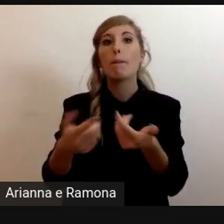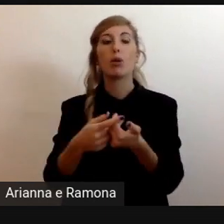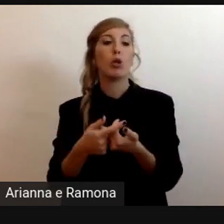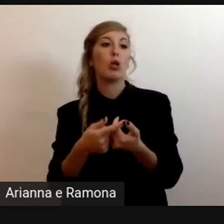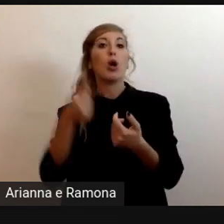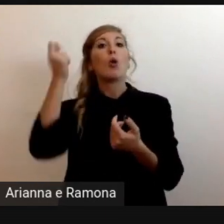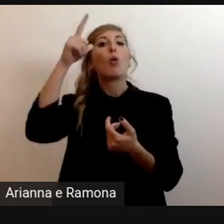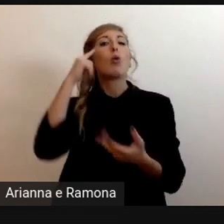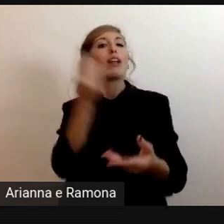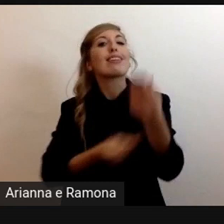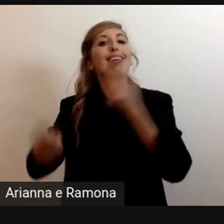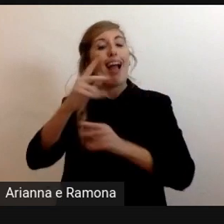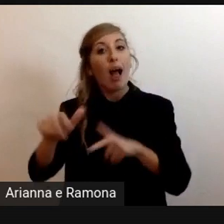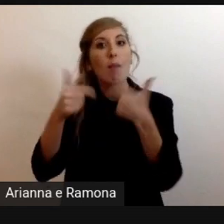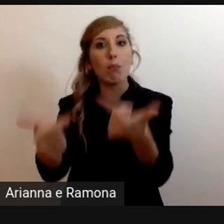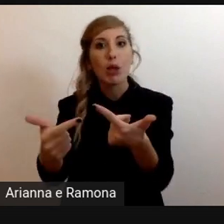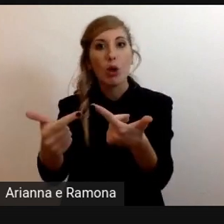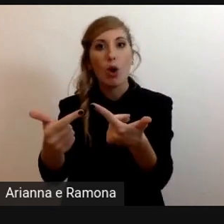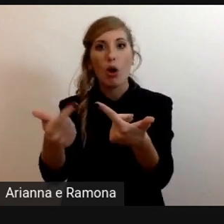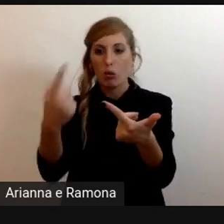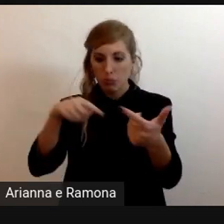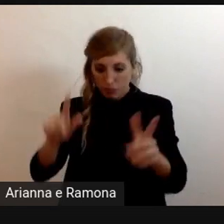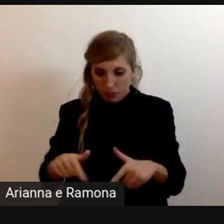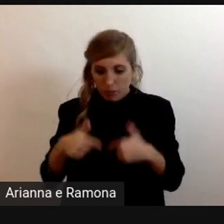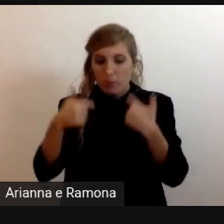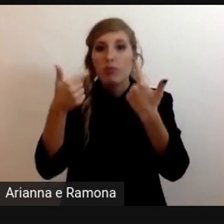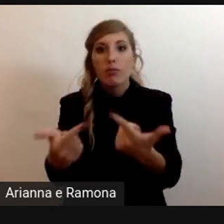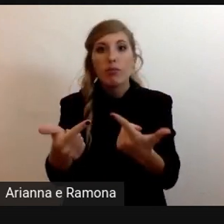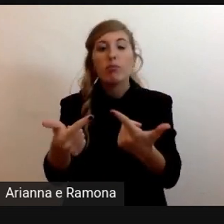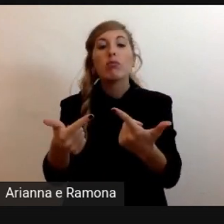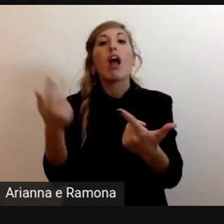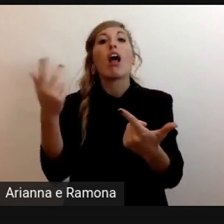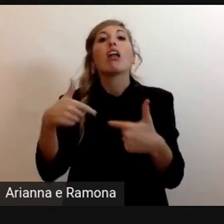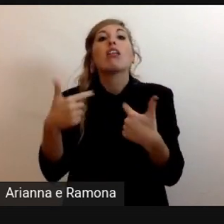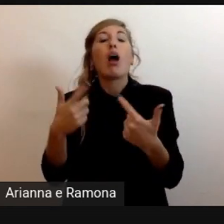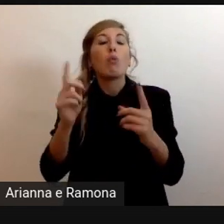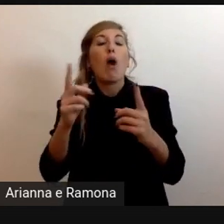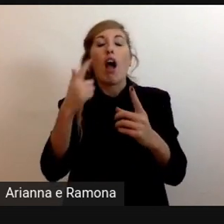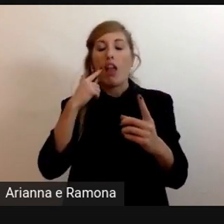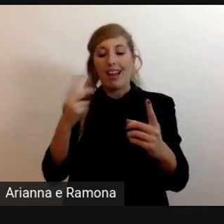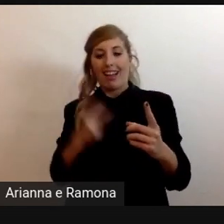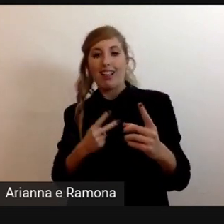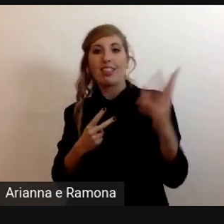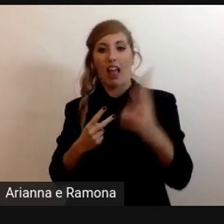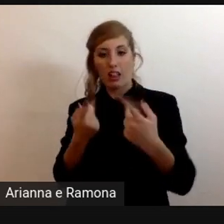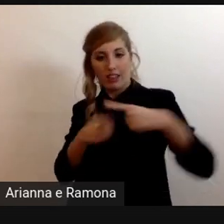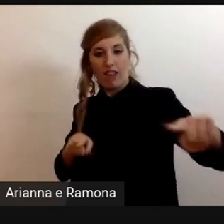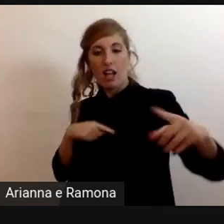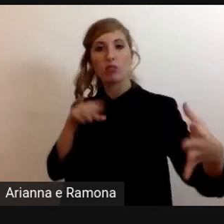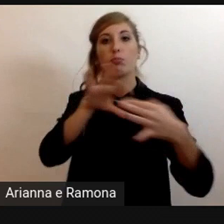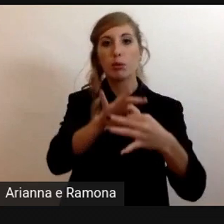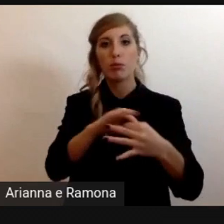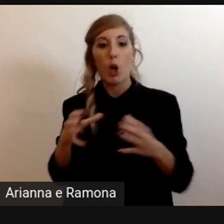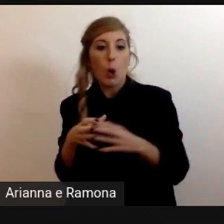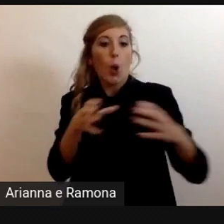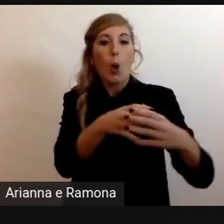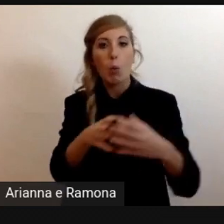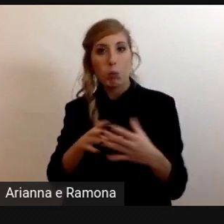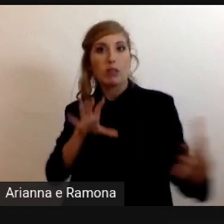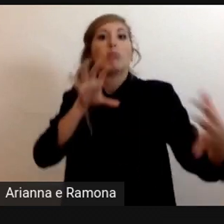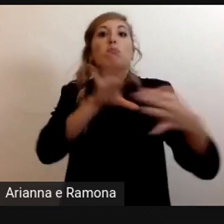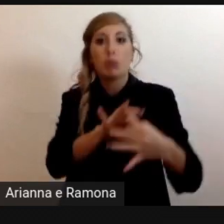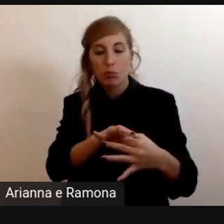e che lega pro 2 due realtà diverse due persone due gruppi in questo momento è molto importante